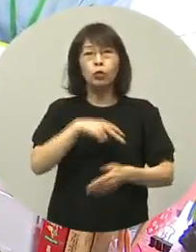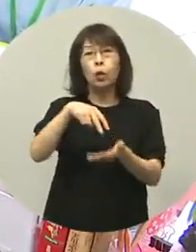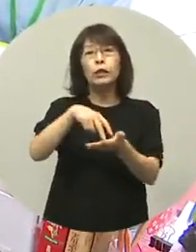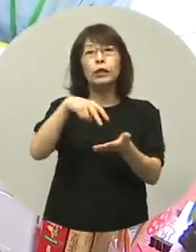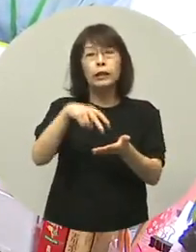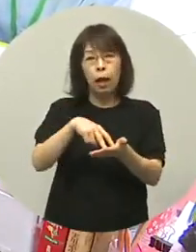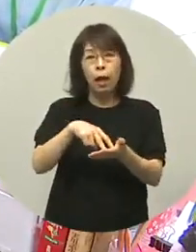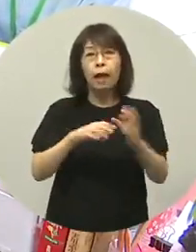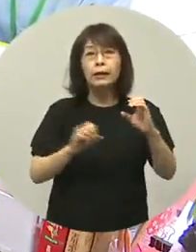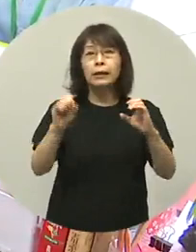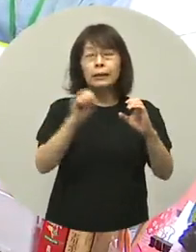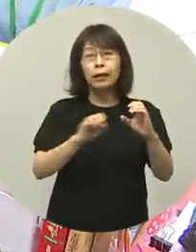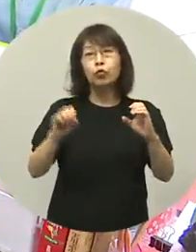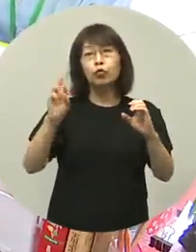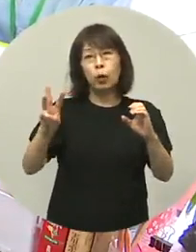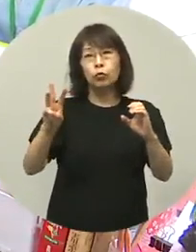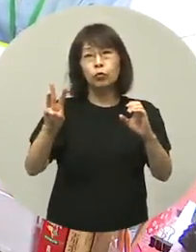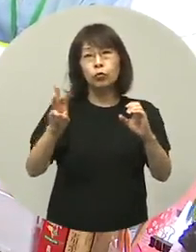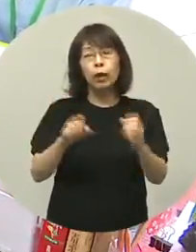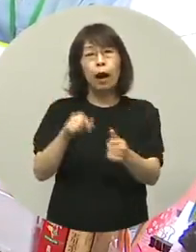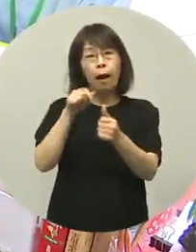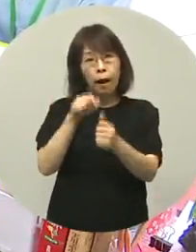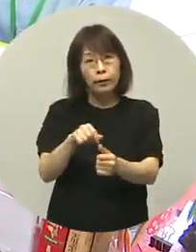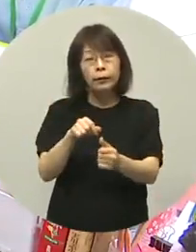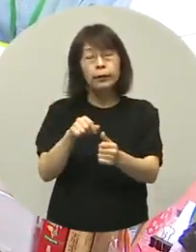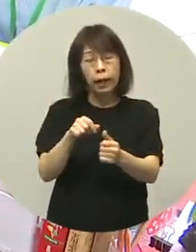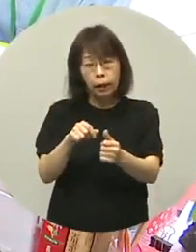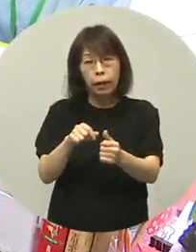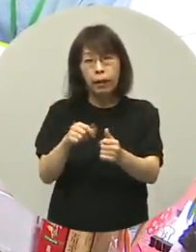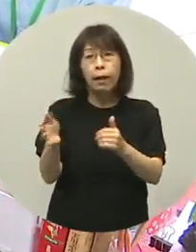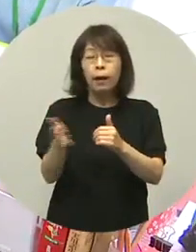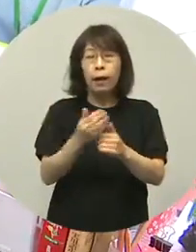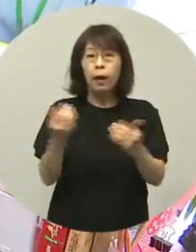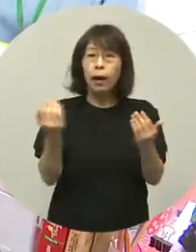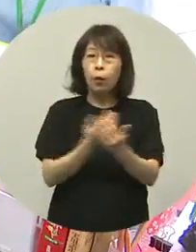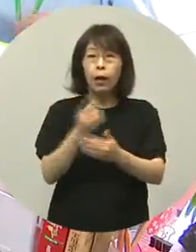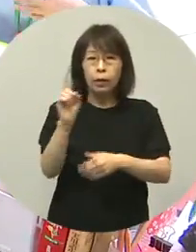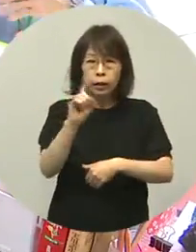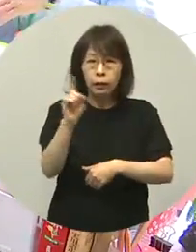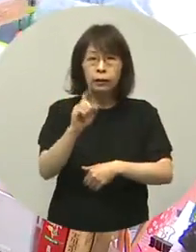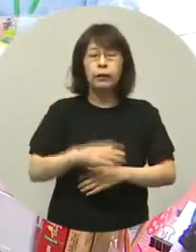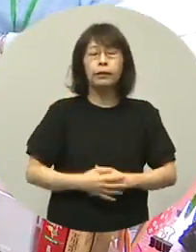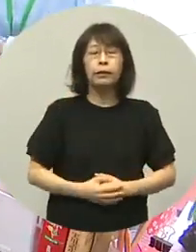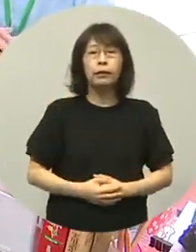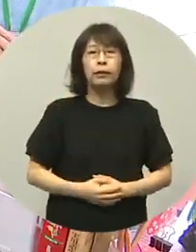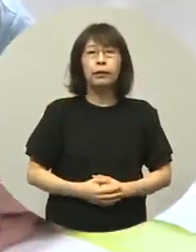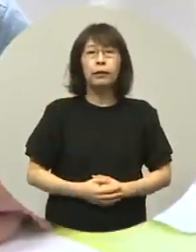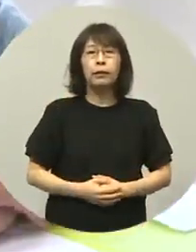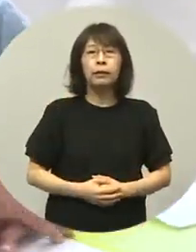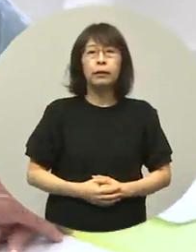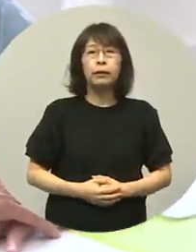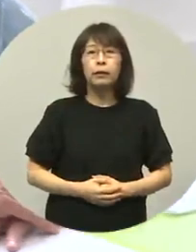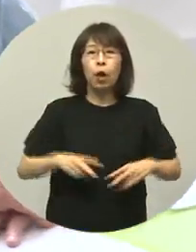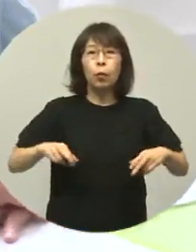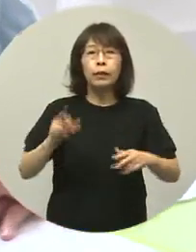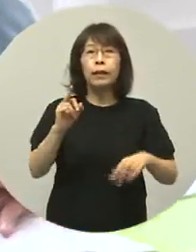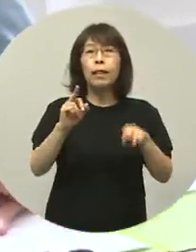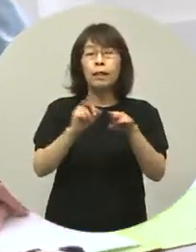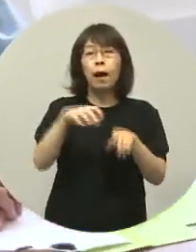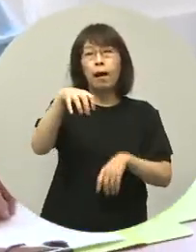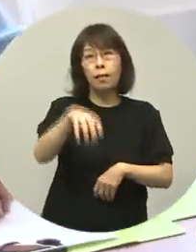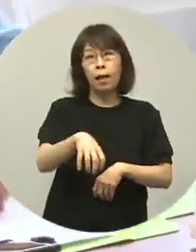て、こう CSW が配置されたことによってこう変わったことってどんなことですか。 そうですね、ボランティアセンター